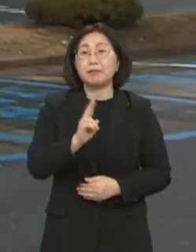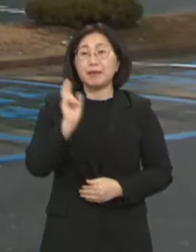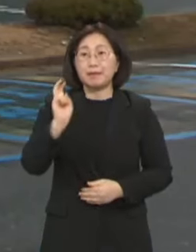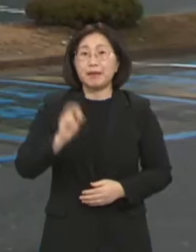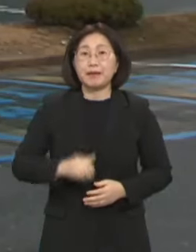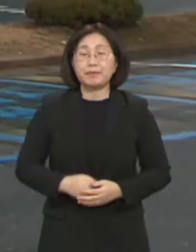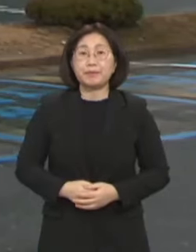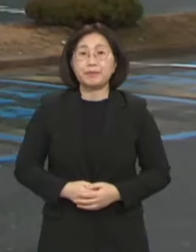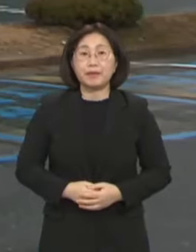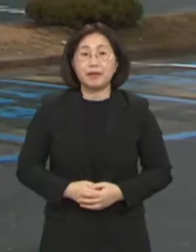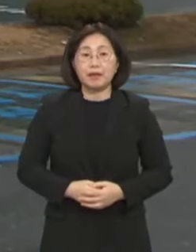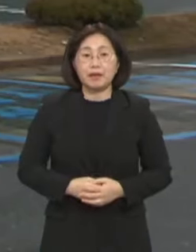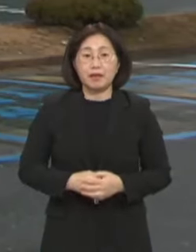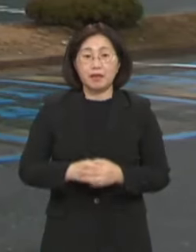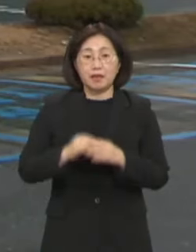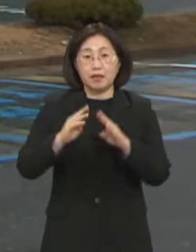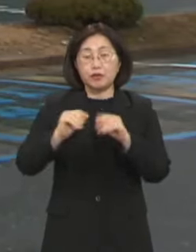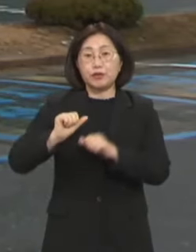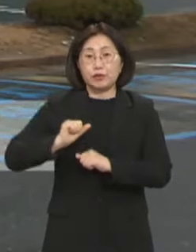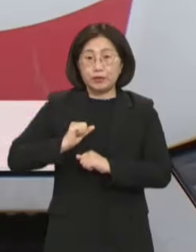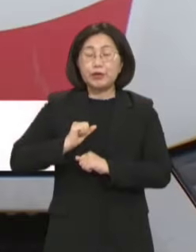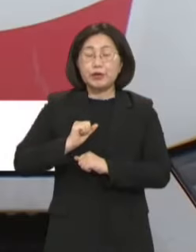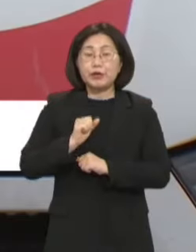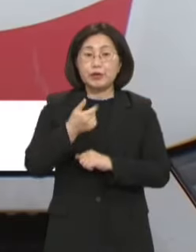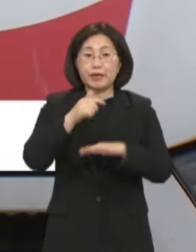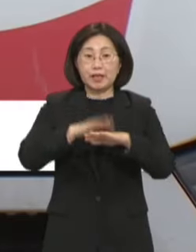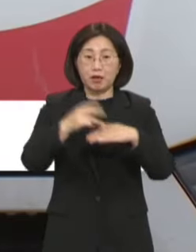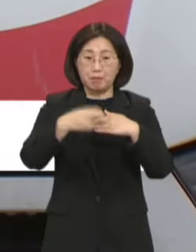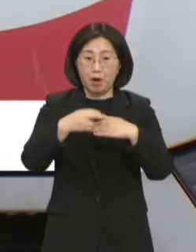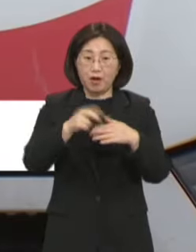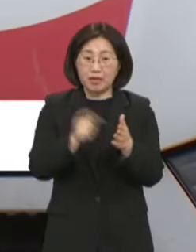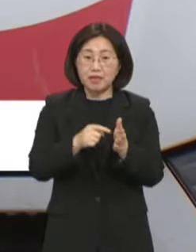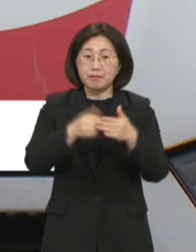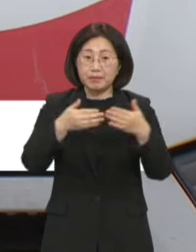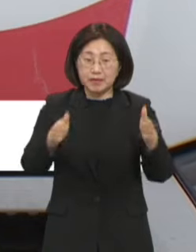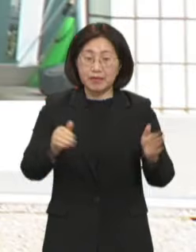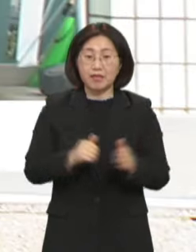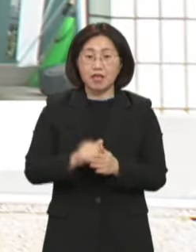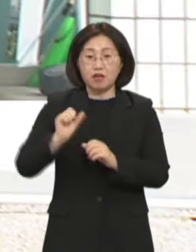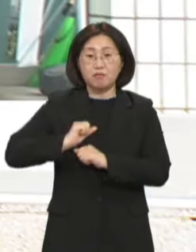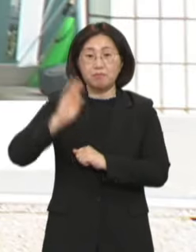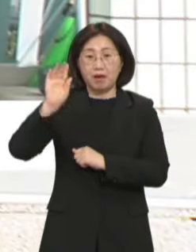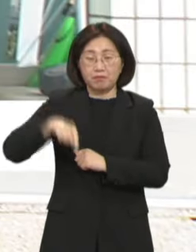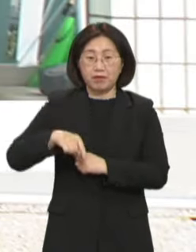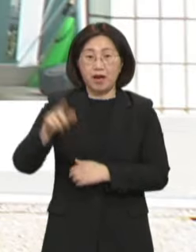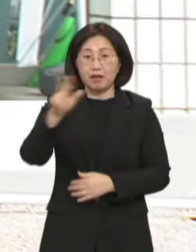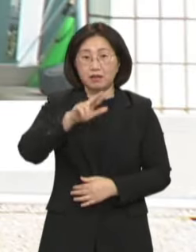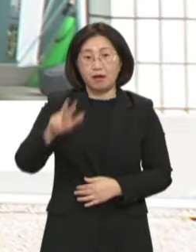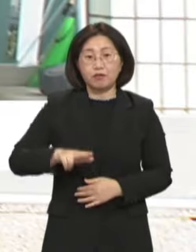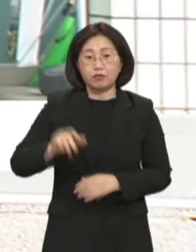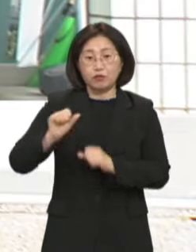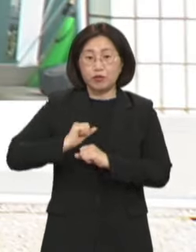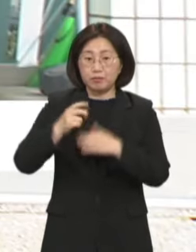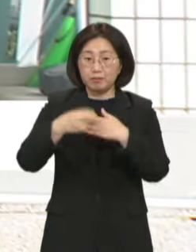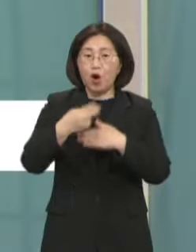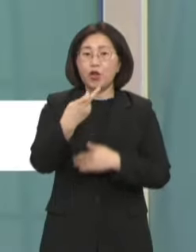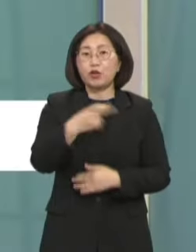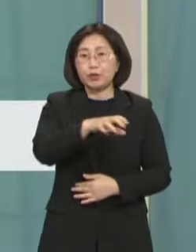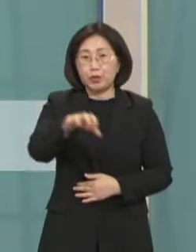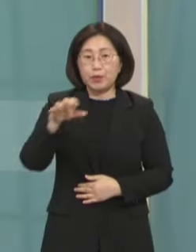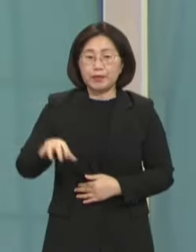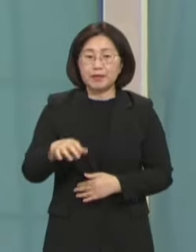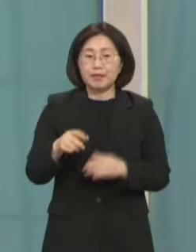기자입니다 국군대전병원 응급실 의료대란 우려속에 국방부 전국 12개 군병원 응급실을 민간에